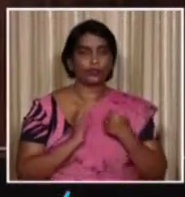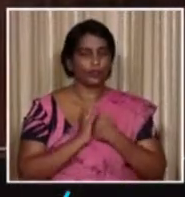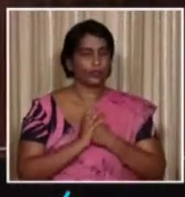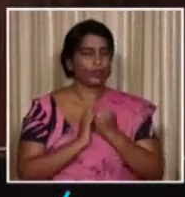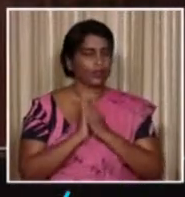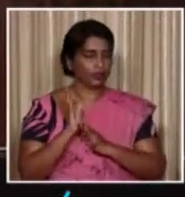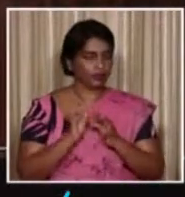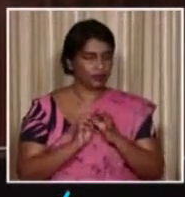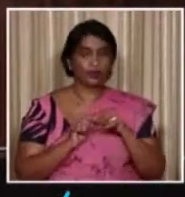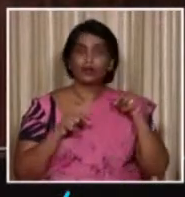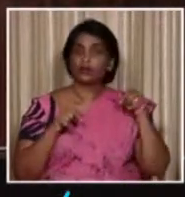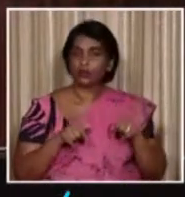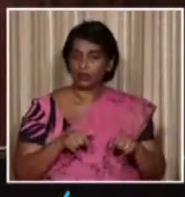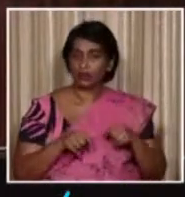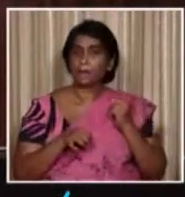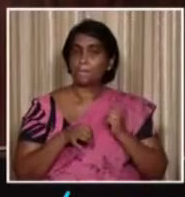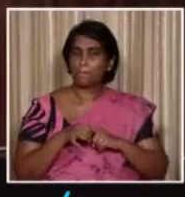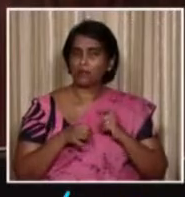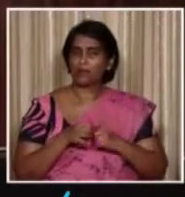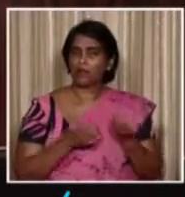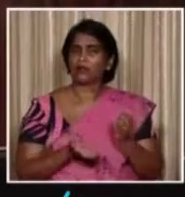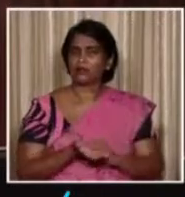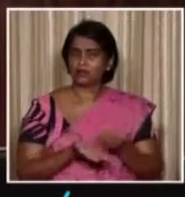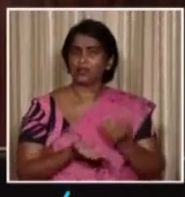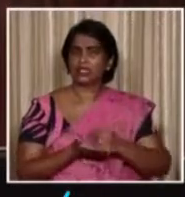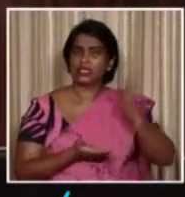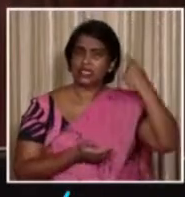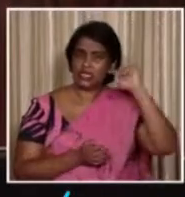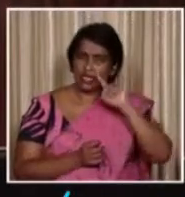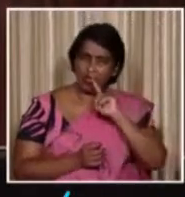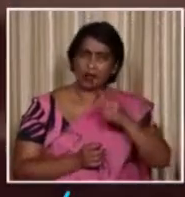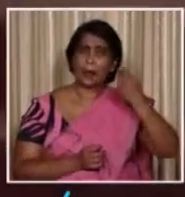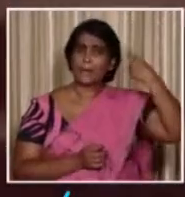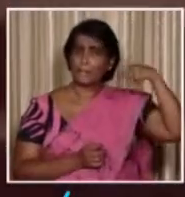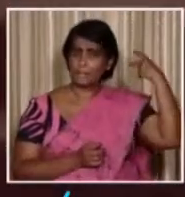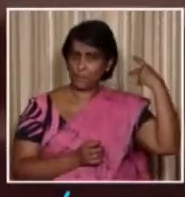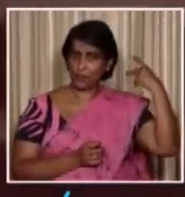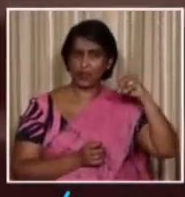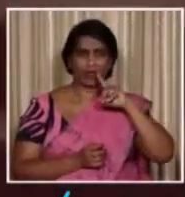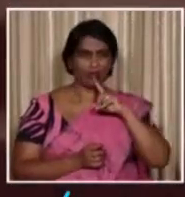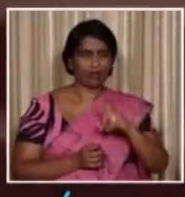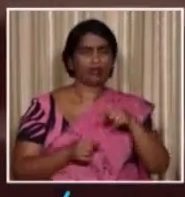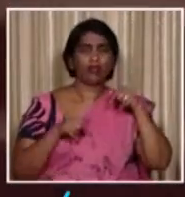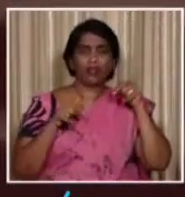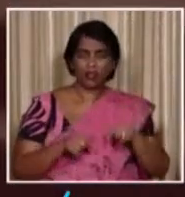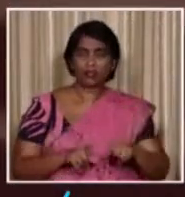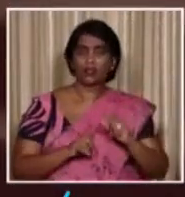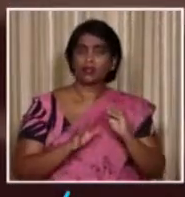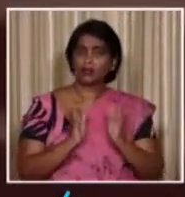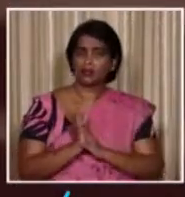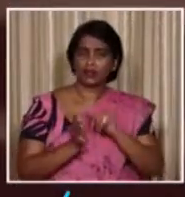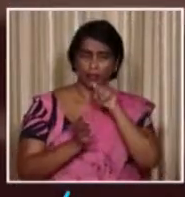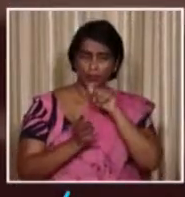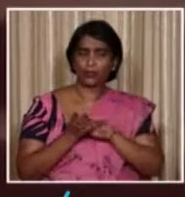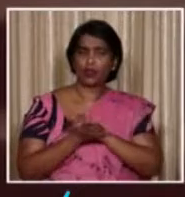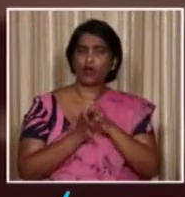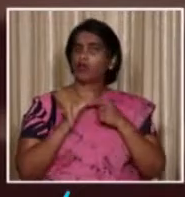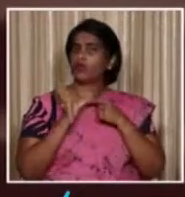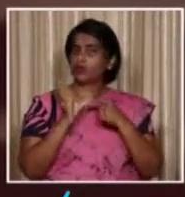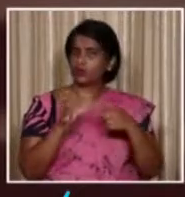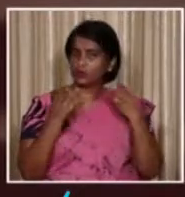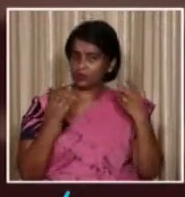මන්ත්‍රීතුමනි දැන් මේ ප්‍රශ්නේ දිගින් දිගටම ඊයේත් අහනවා පෙරේදත් අහනවා මේකට අද අගමැතිතුමා පැහැදිලි පිළිතුරකුත්